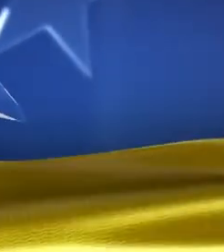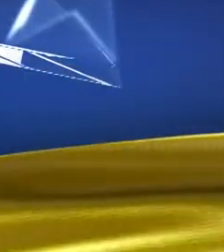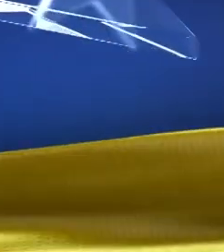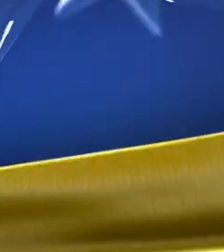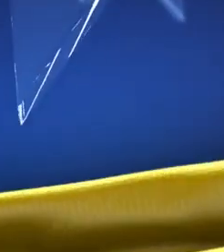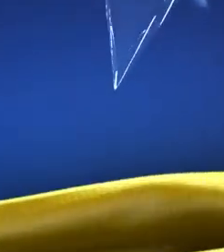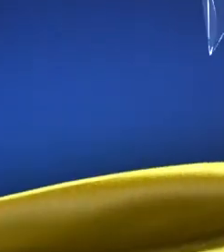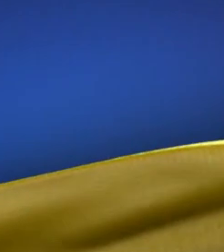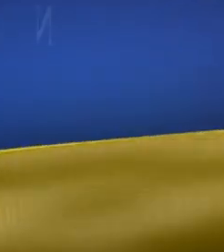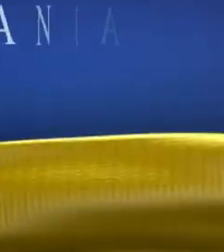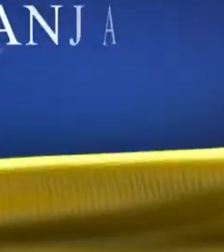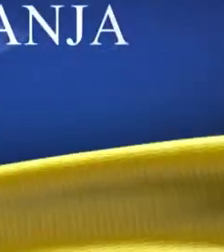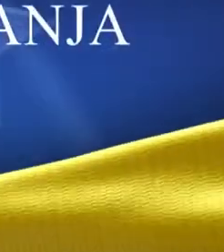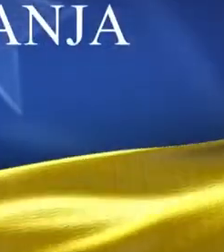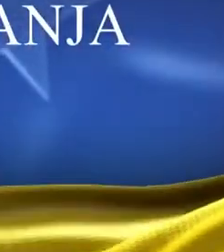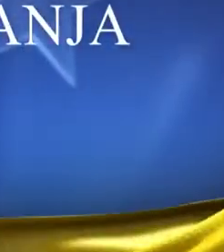Lokalni izbori